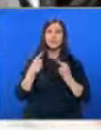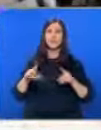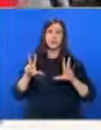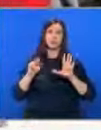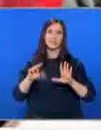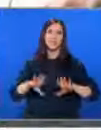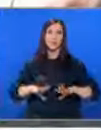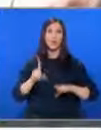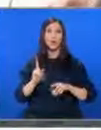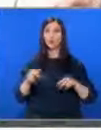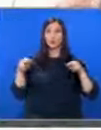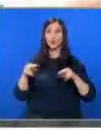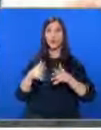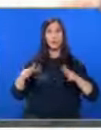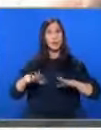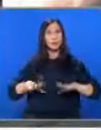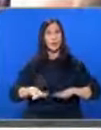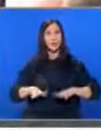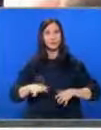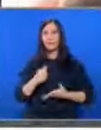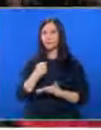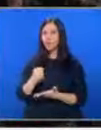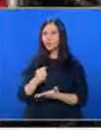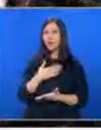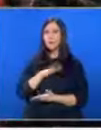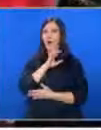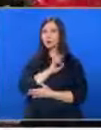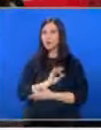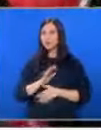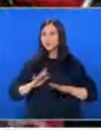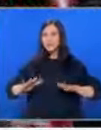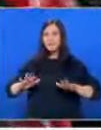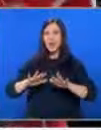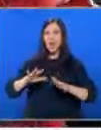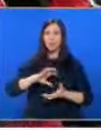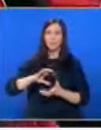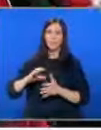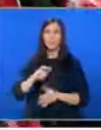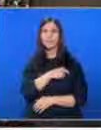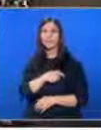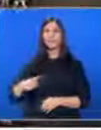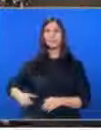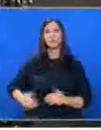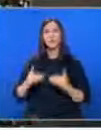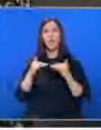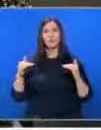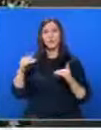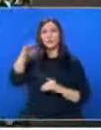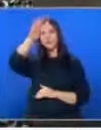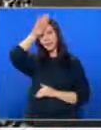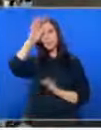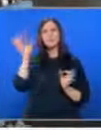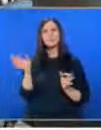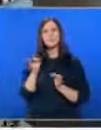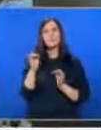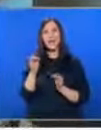града. Който контролира големите градове и бюджетите им, има шанс да влияе и на политиката на национално ниво. Истанбул е специален